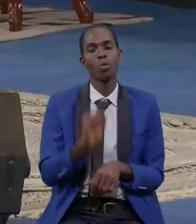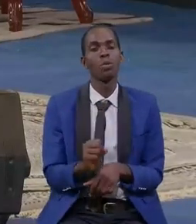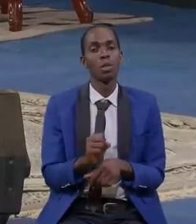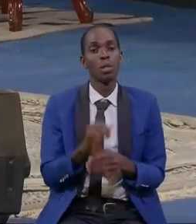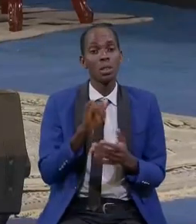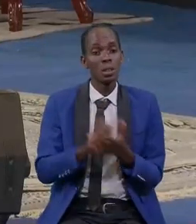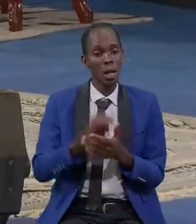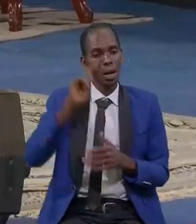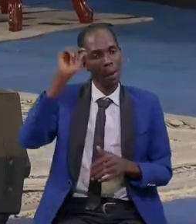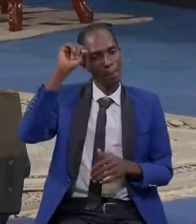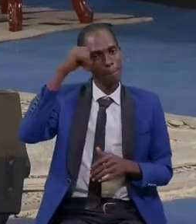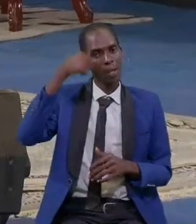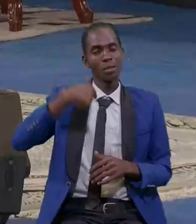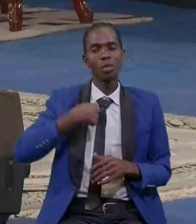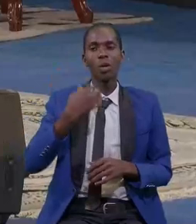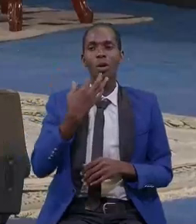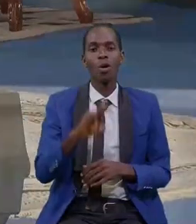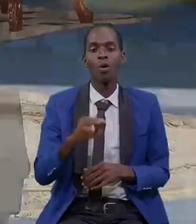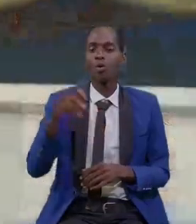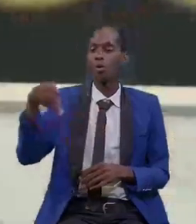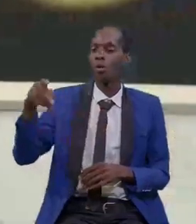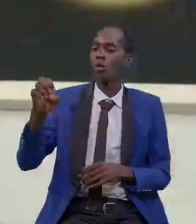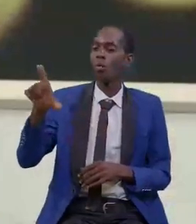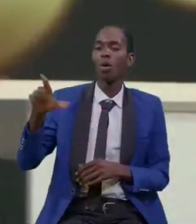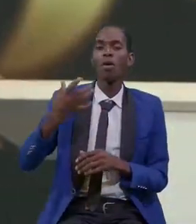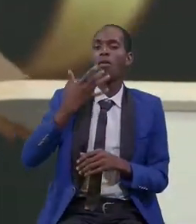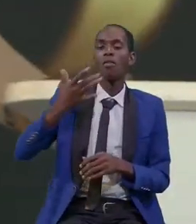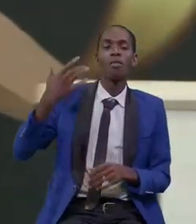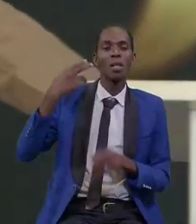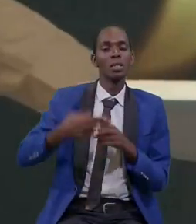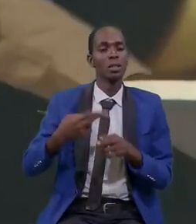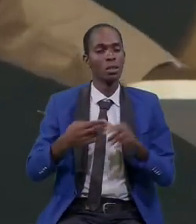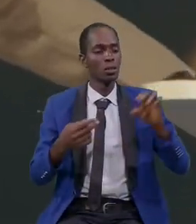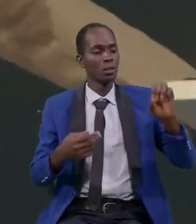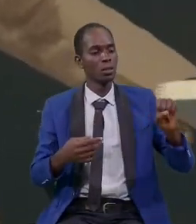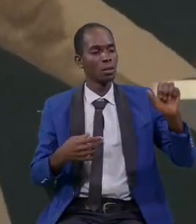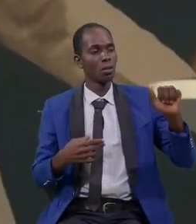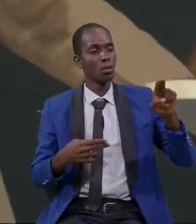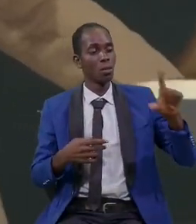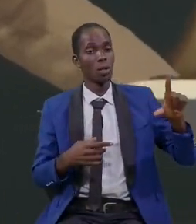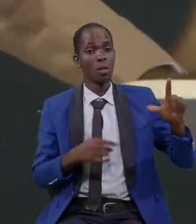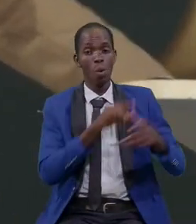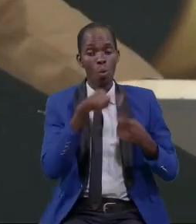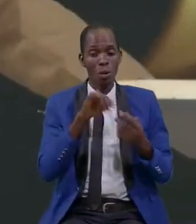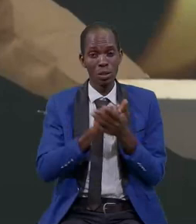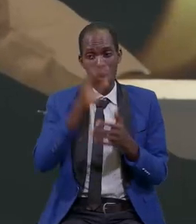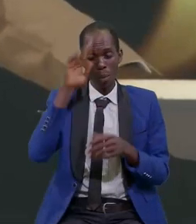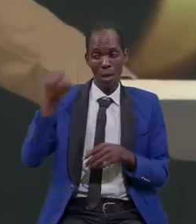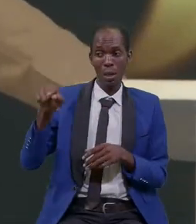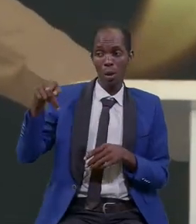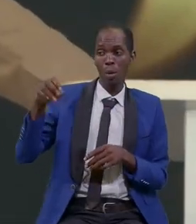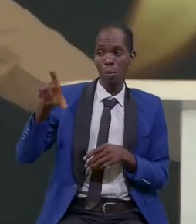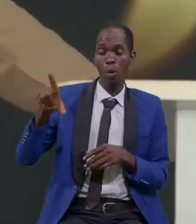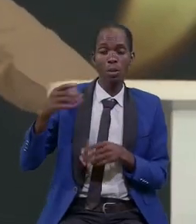Cela me rappelle Paul. Quand il était seul, cet homme était zélé